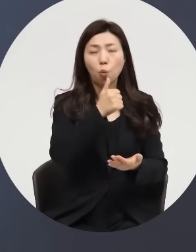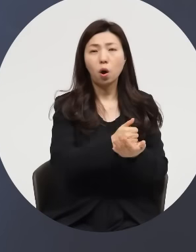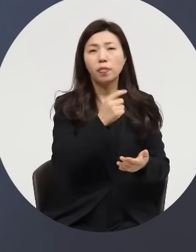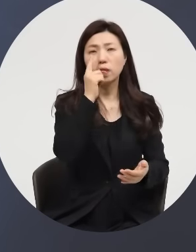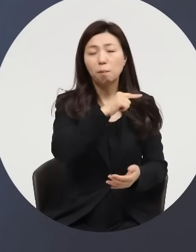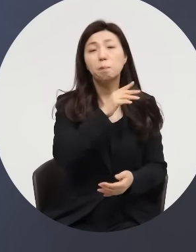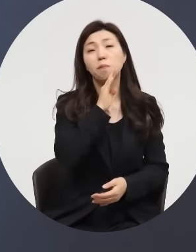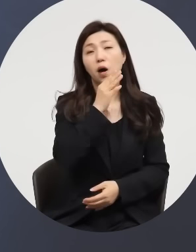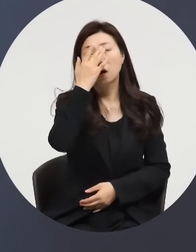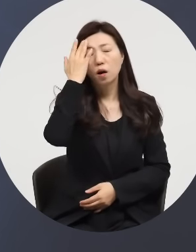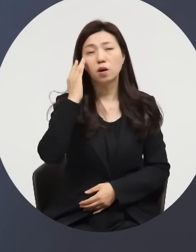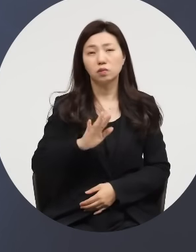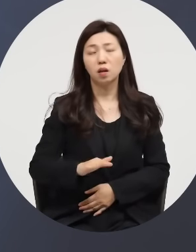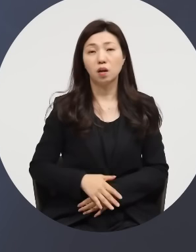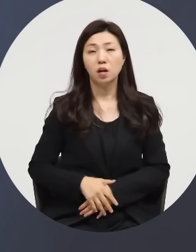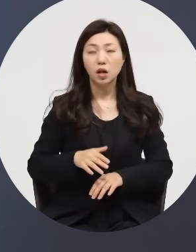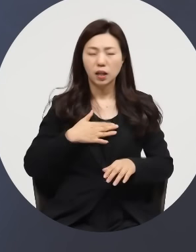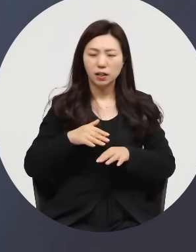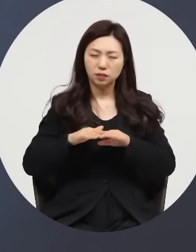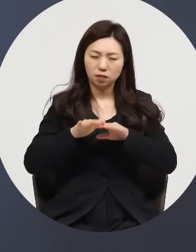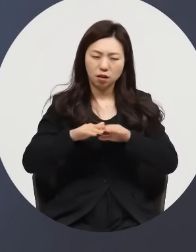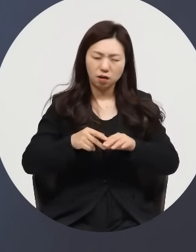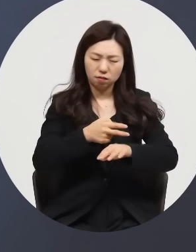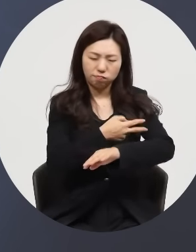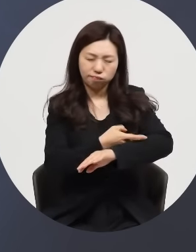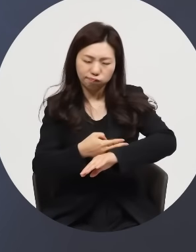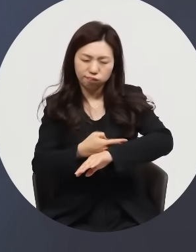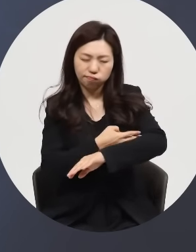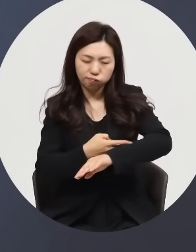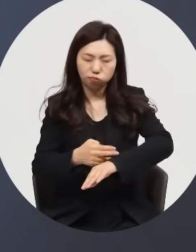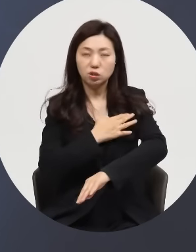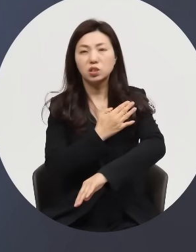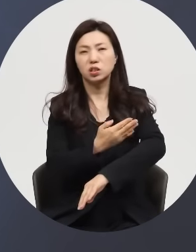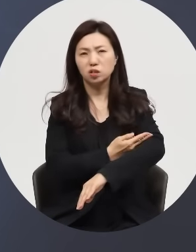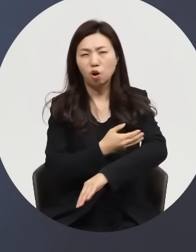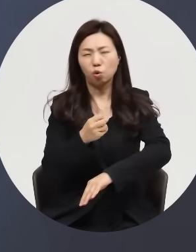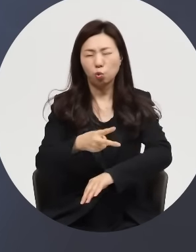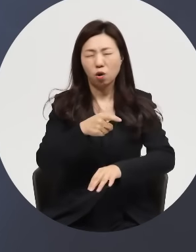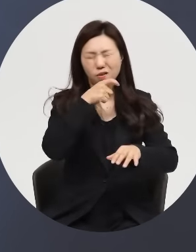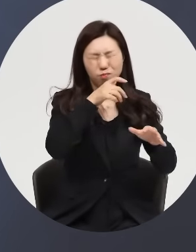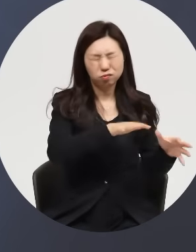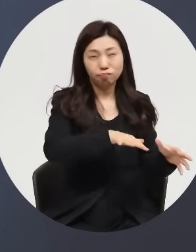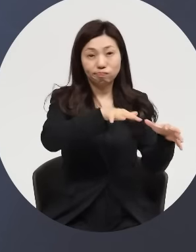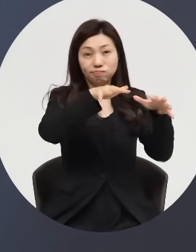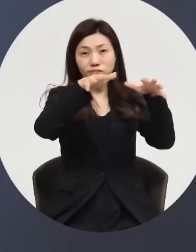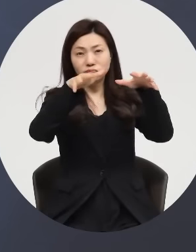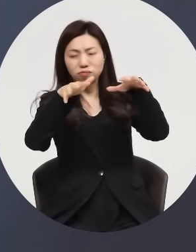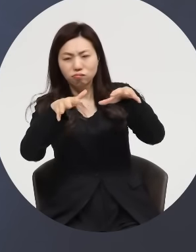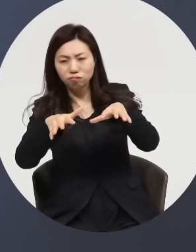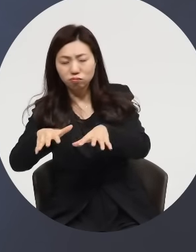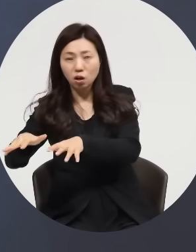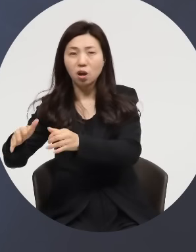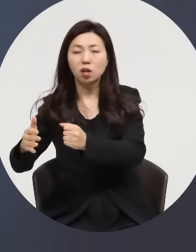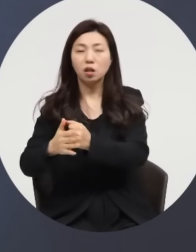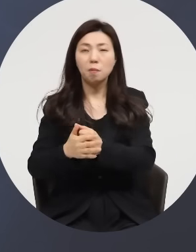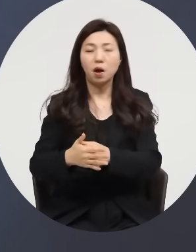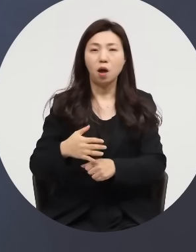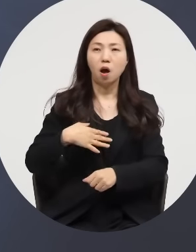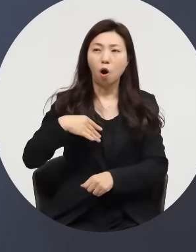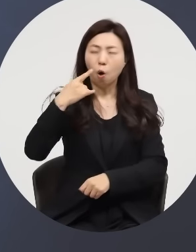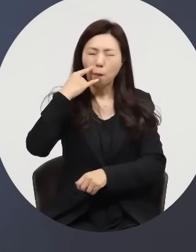있는데 내 현재 헤엄 실력이나 이 주어진 조건이 물살의 크기로 봐서